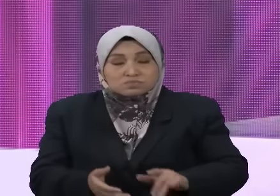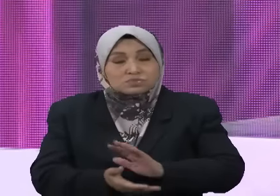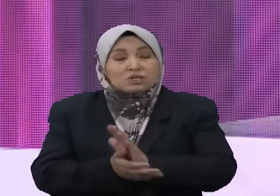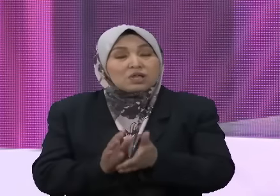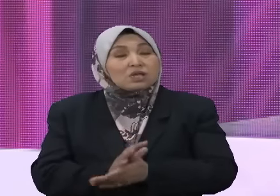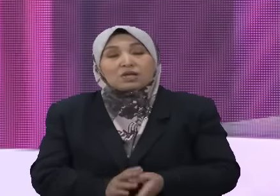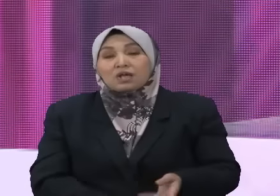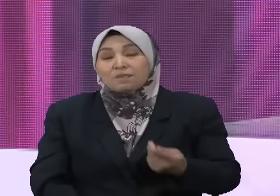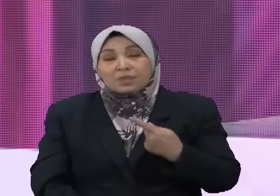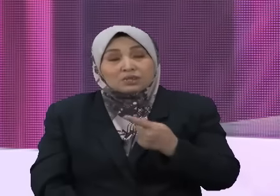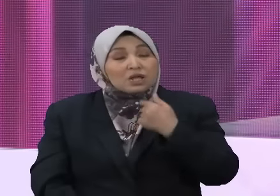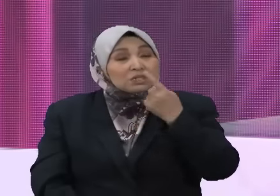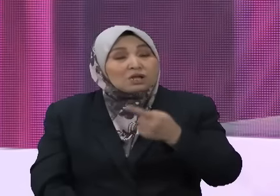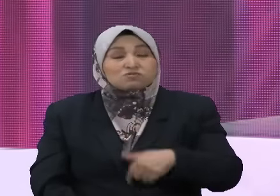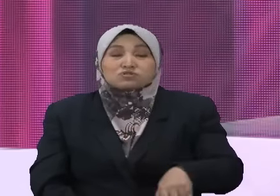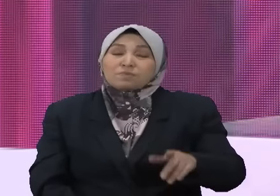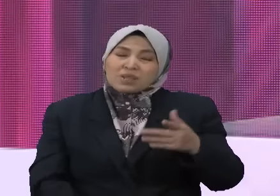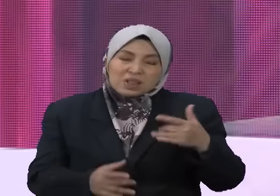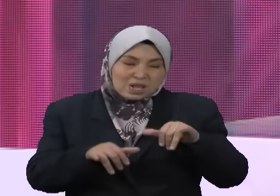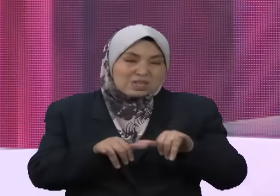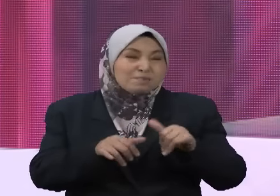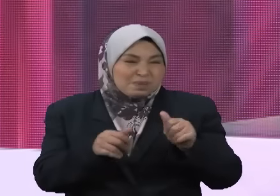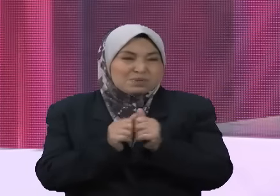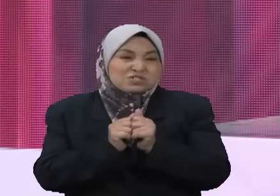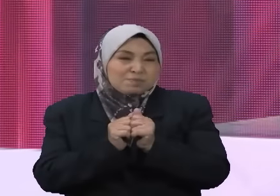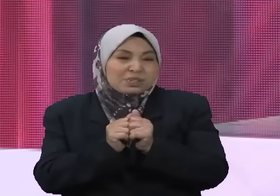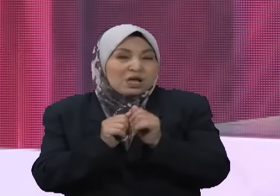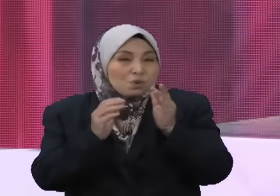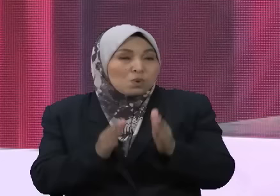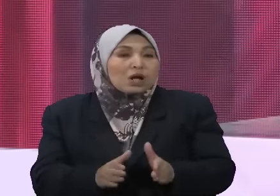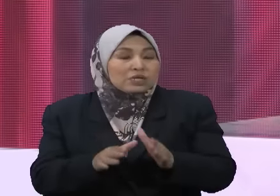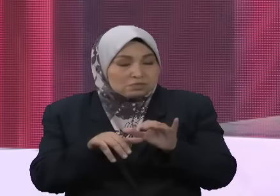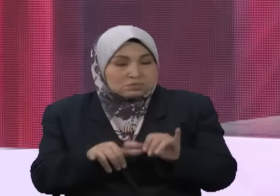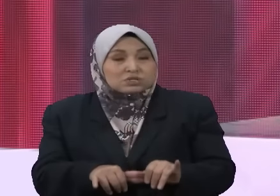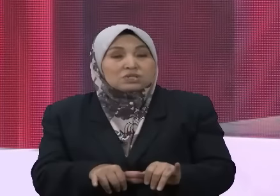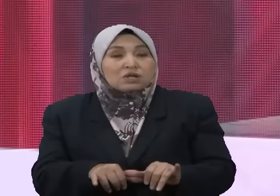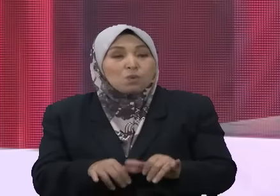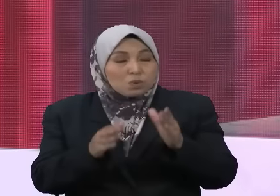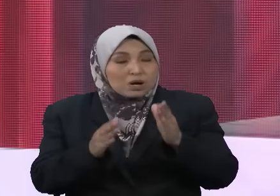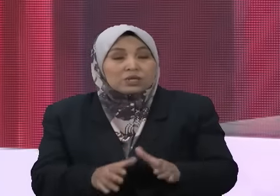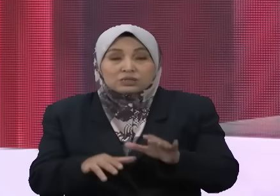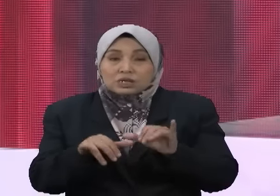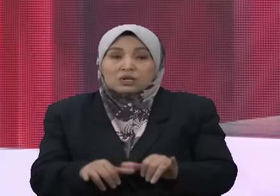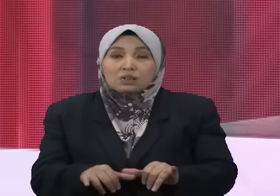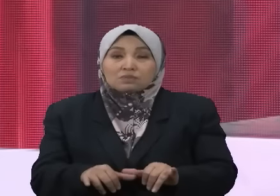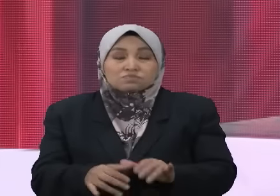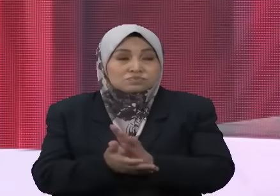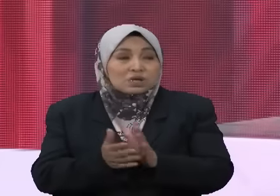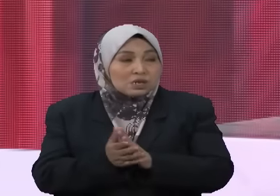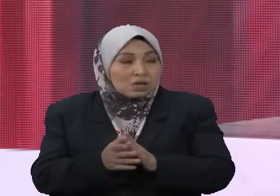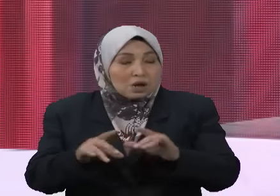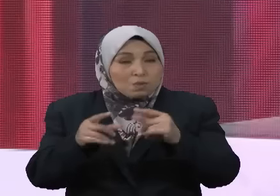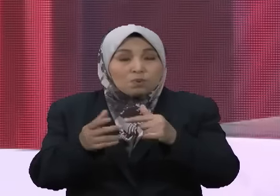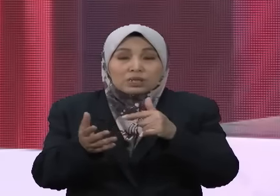zumqidin mereka akan kata Biarkanlah kami berada bersama orang-orang yang yang duduk iaitu orang-orang yang tinggal jadi Golongan